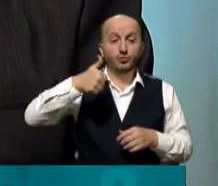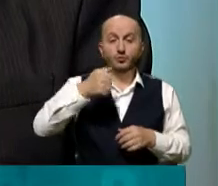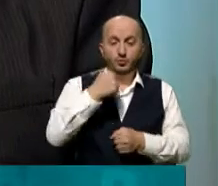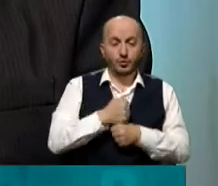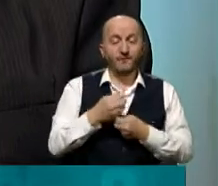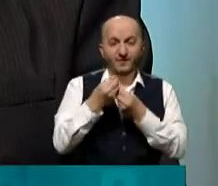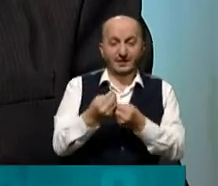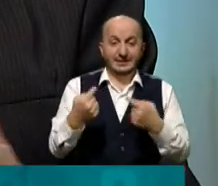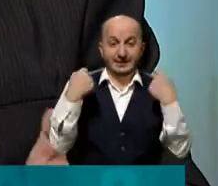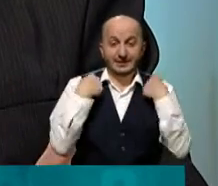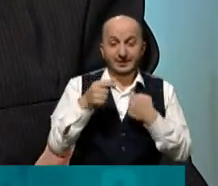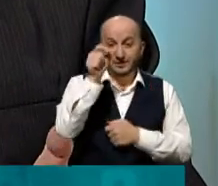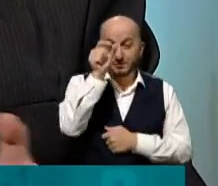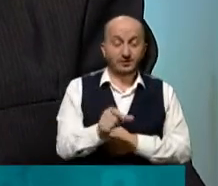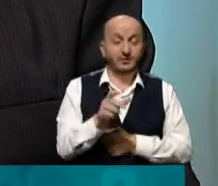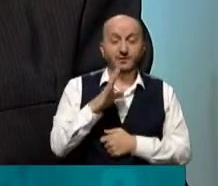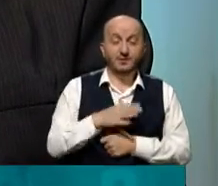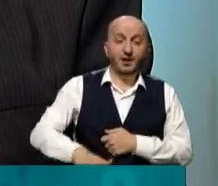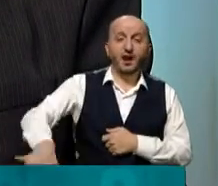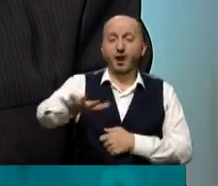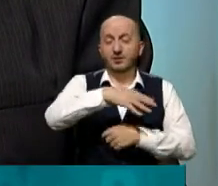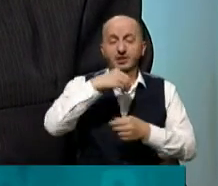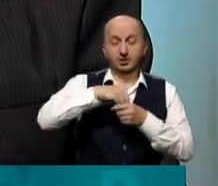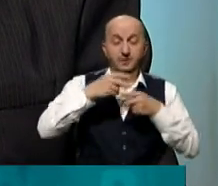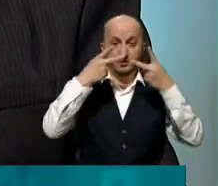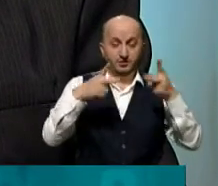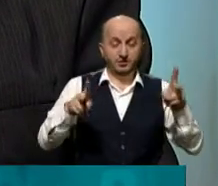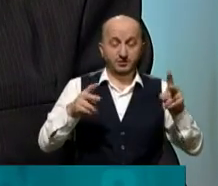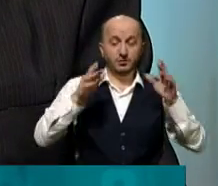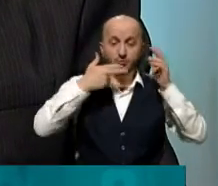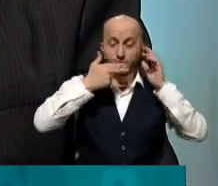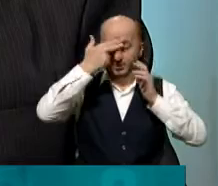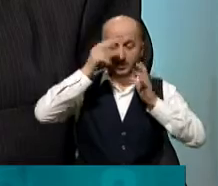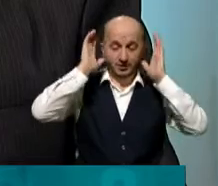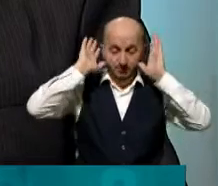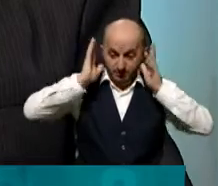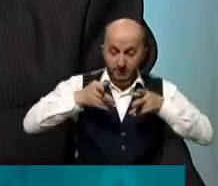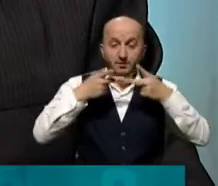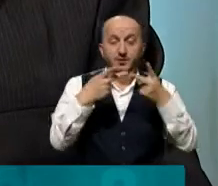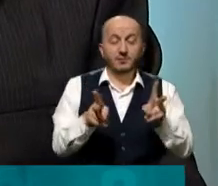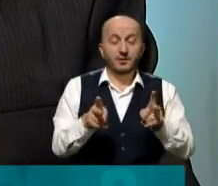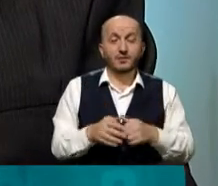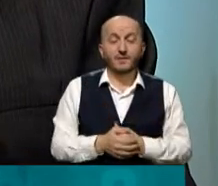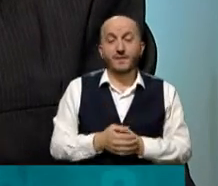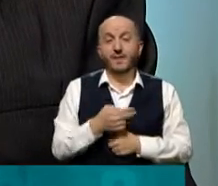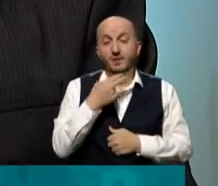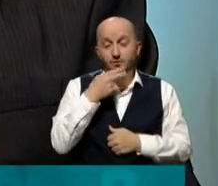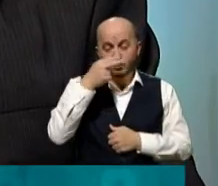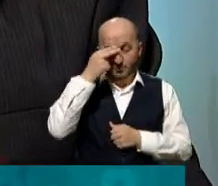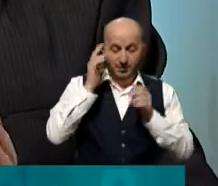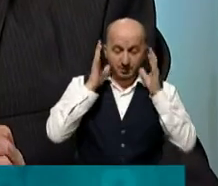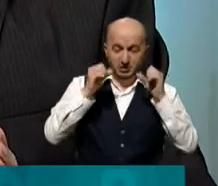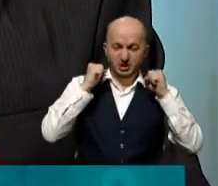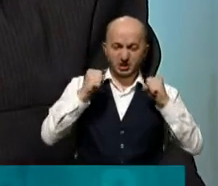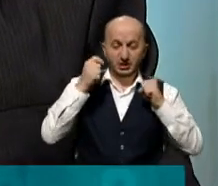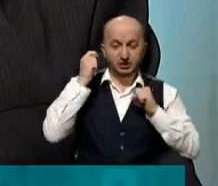birisi varsa, herkese açıksa cuma namazı kılınabilir burada. Tabii yani cuma namazın sıhhat şartları